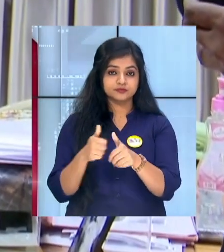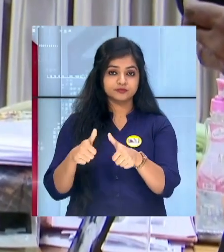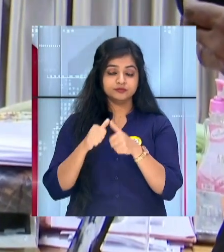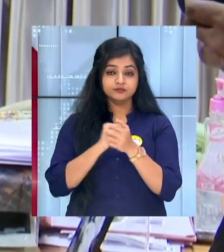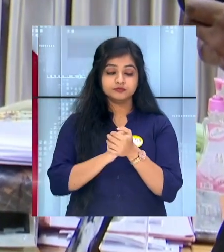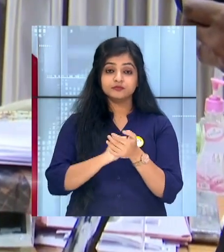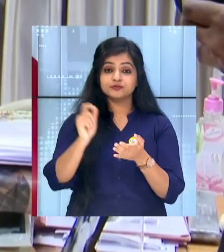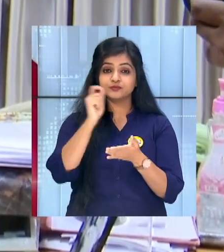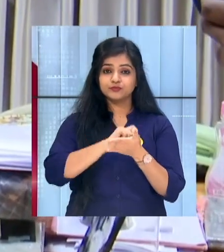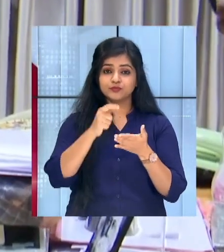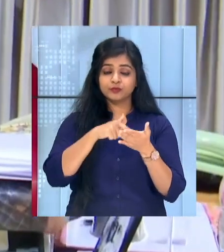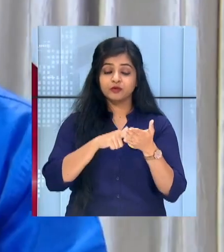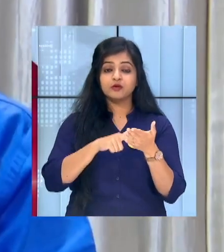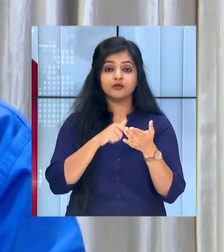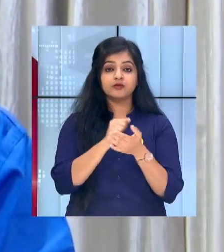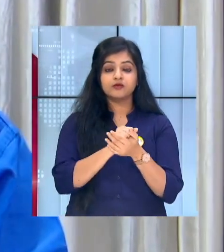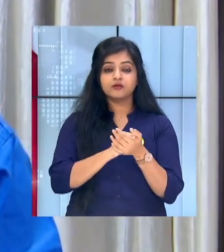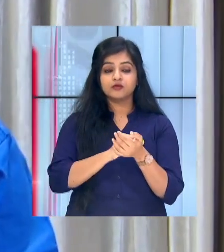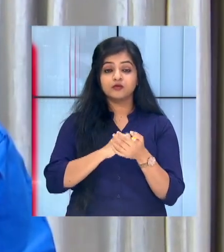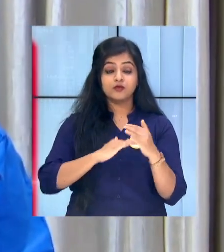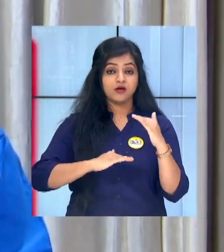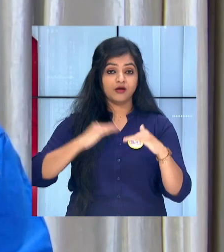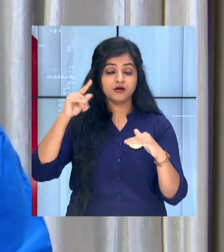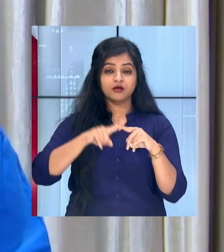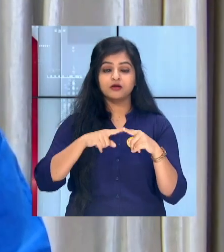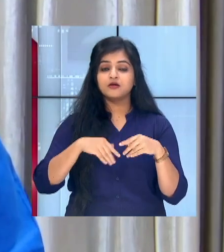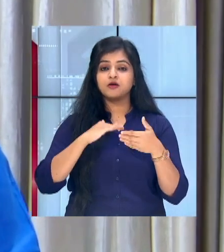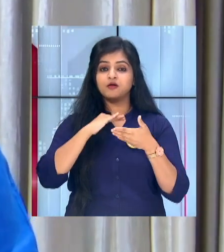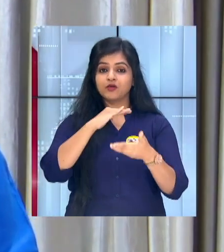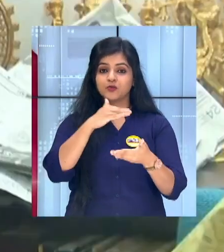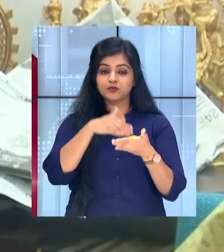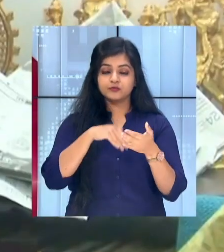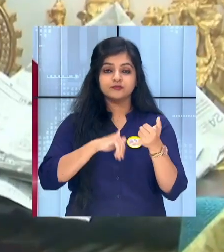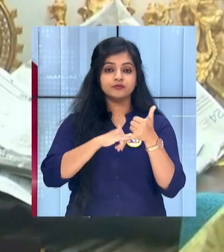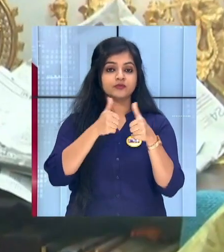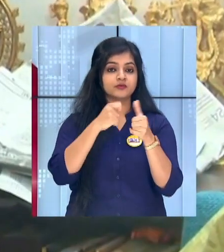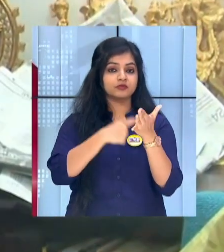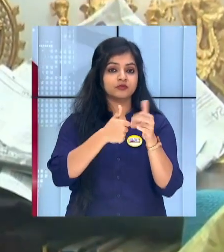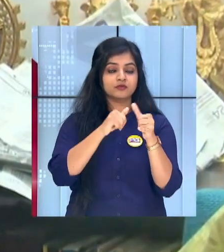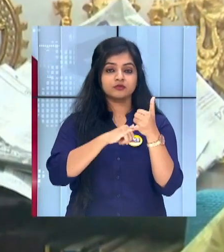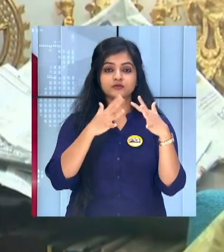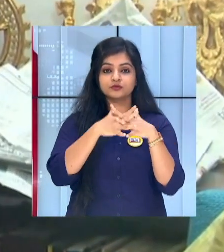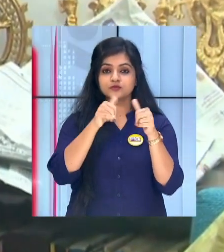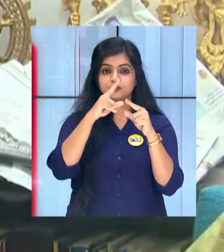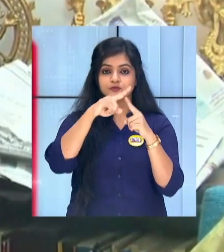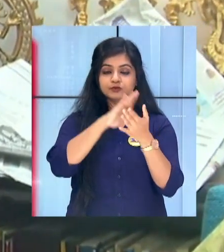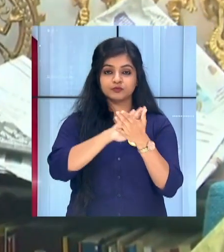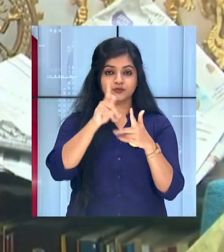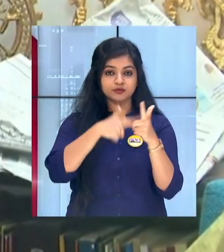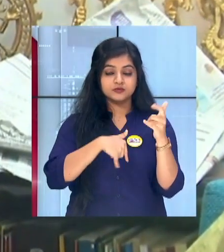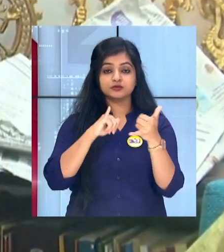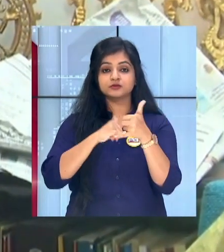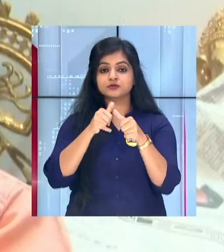ഈ സാഹിത്യ രംഗത്ത് ലഭിക്കുന്ന ഒരു ഉയർന്ന ഒരു പുരസ്കാരമാണ് ഈ സരസ്വതി സമ്മാൻ. അത് നമ്മുടെ മലയാള